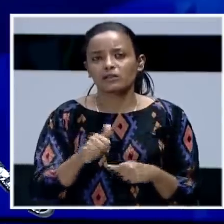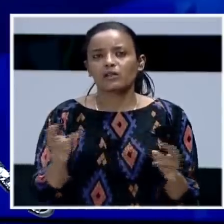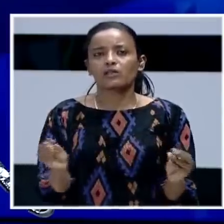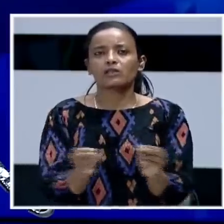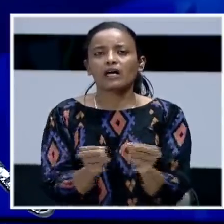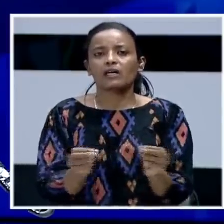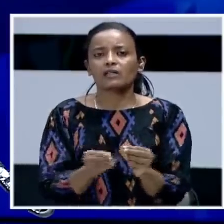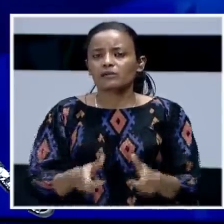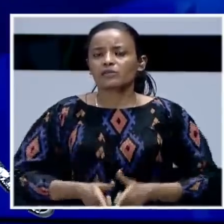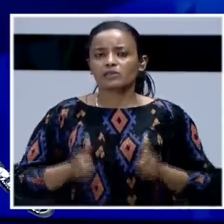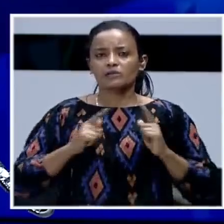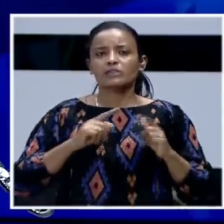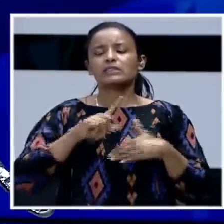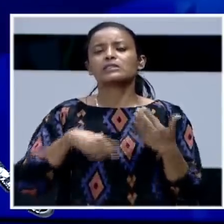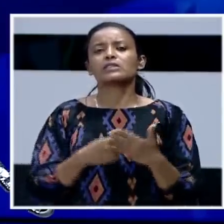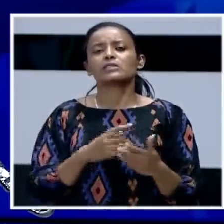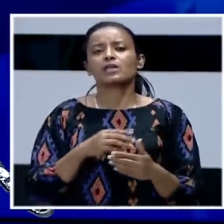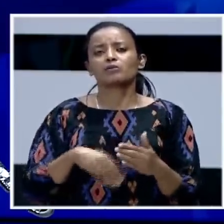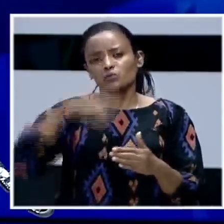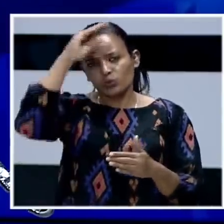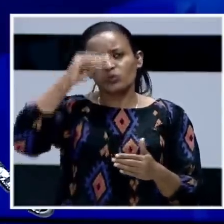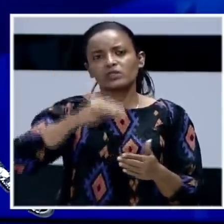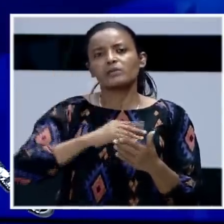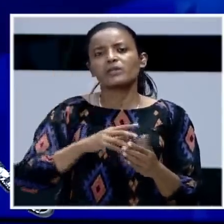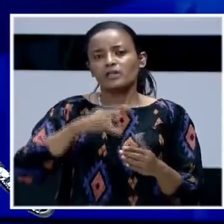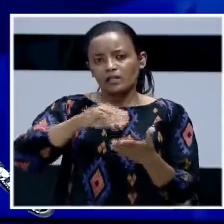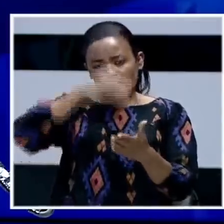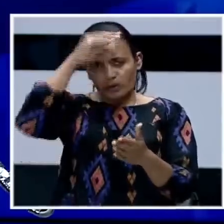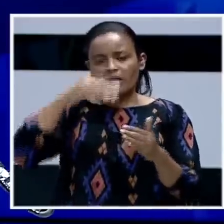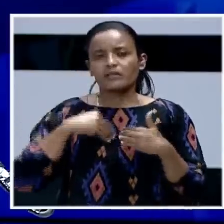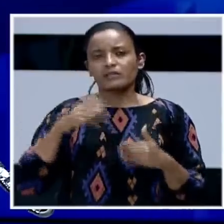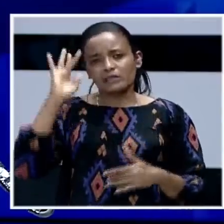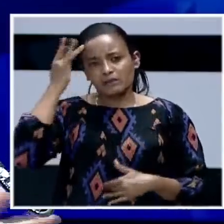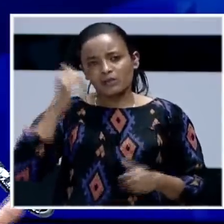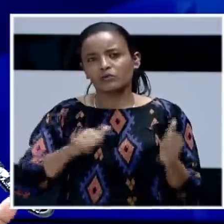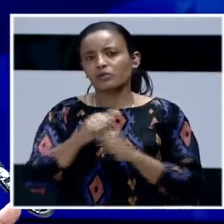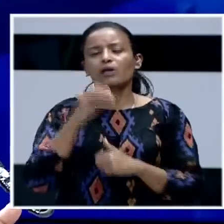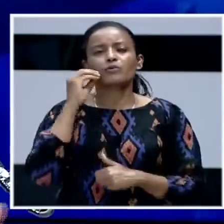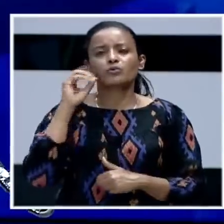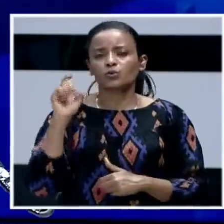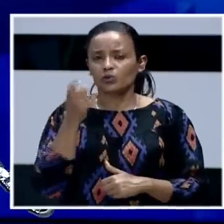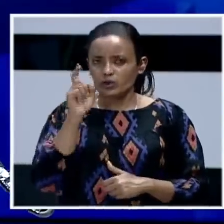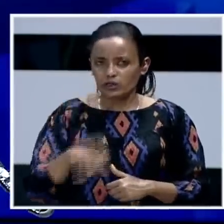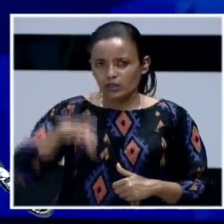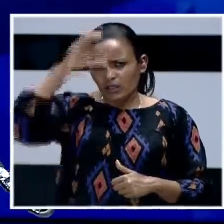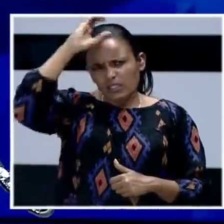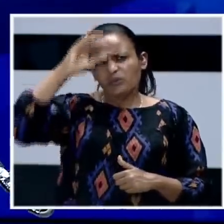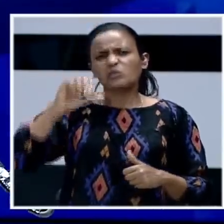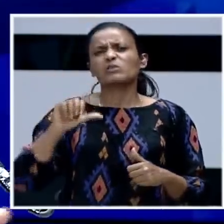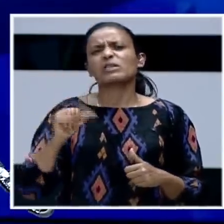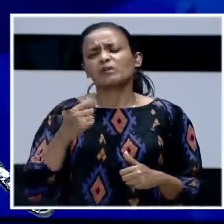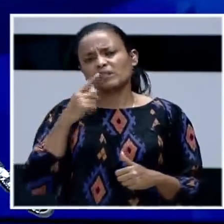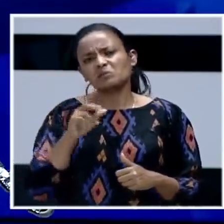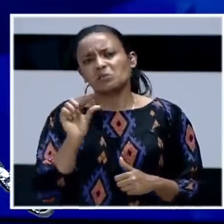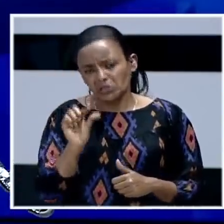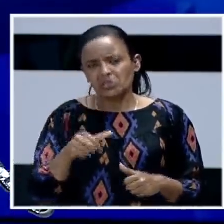تأخخو يو حدا زنبر. سلزي كوز كل سوك مهر كقللو. بنزح ما مزيز كوز حلف أو جوز أقوم كقللو. نعم ما تقولت نبغى لز بهال نجر نو